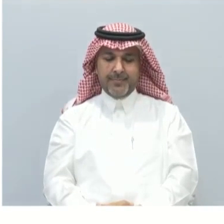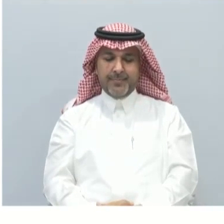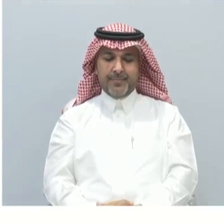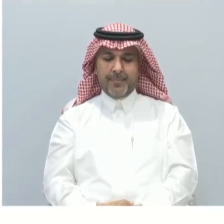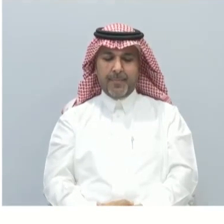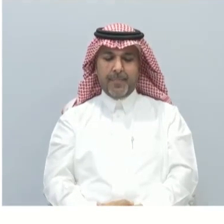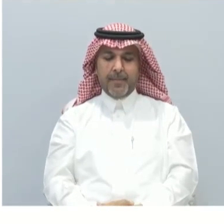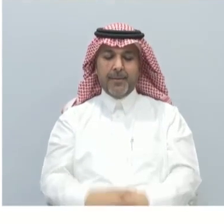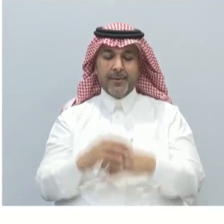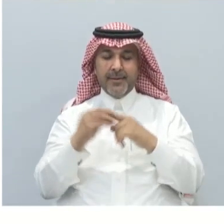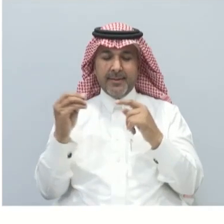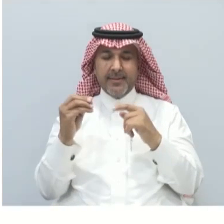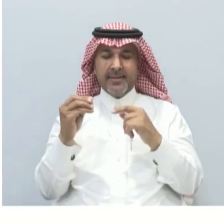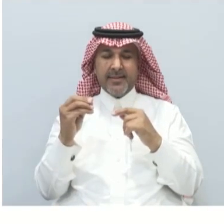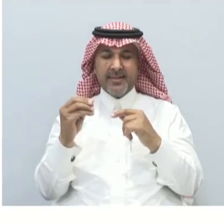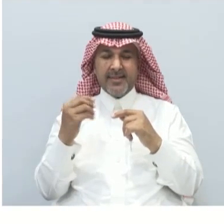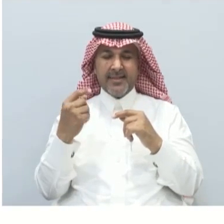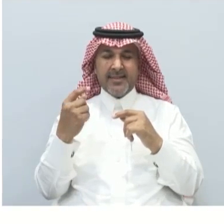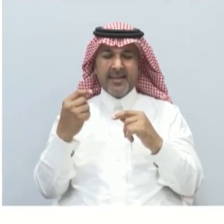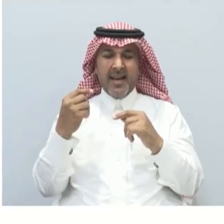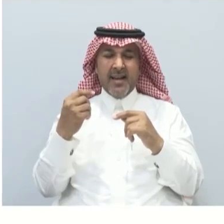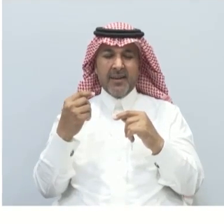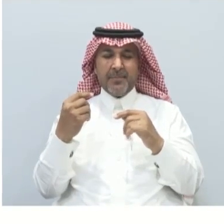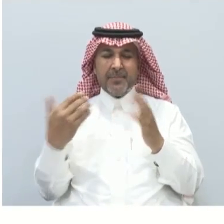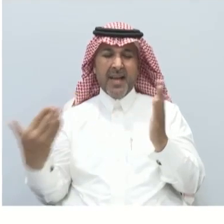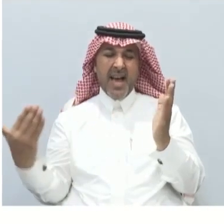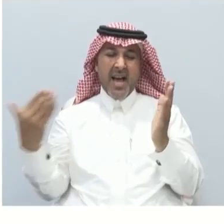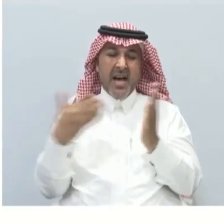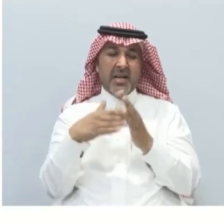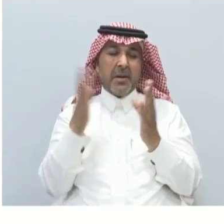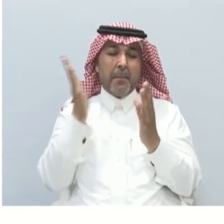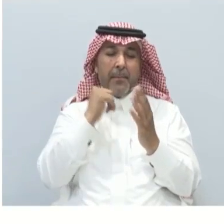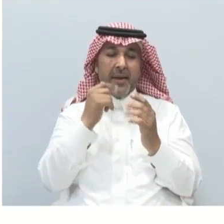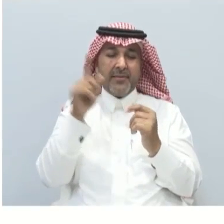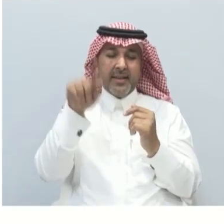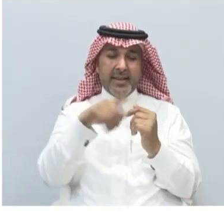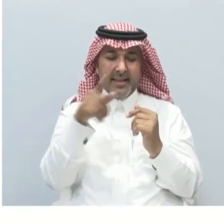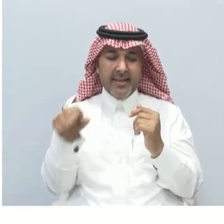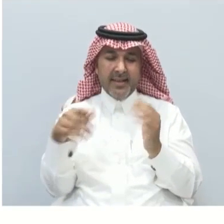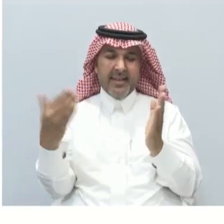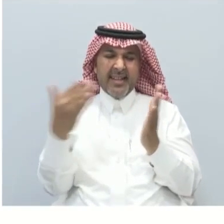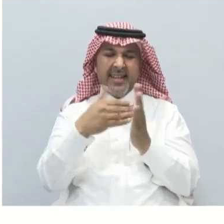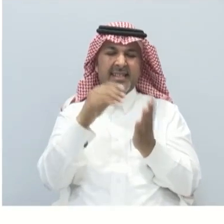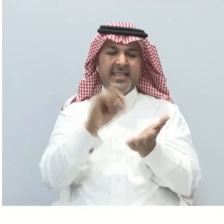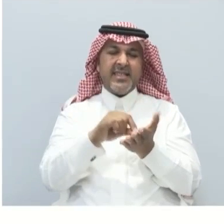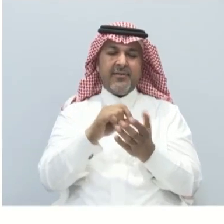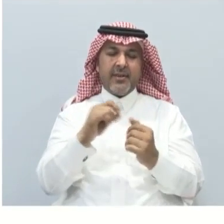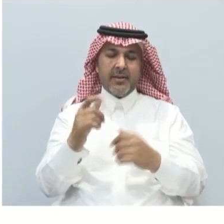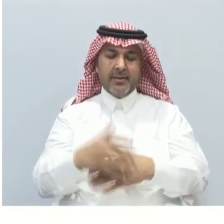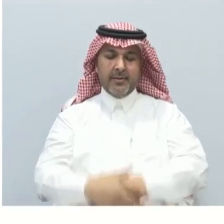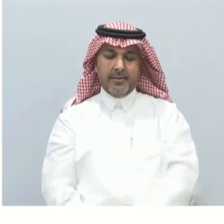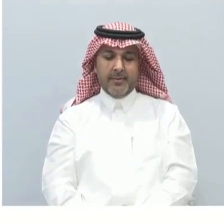المدى من سالب ما لا نهايه من سالب ما لا نهايه الى الصفر مفتوح